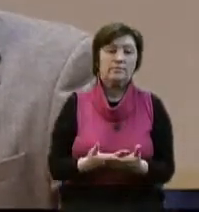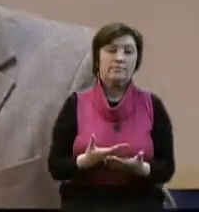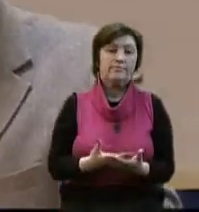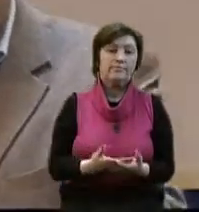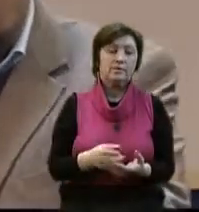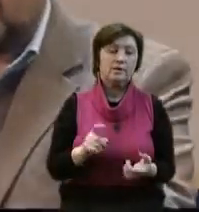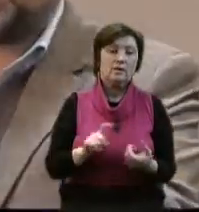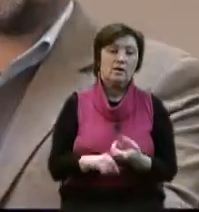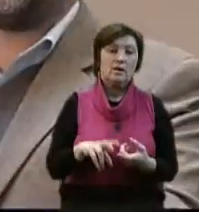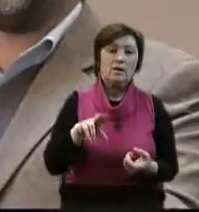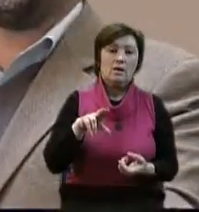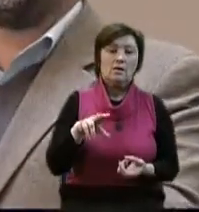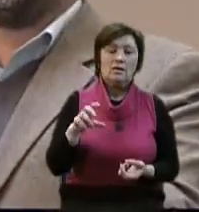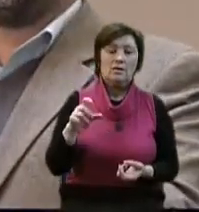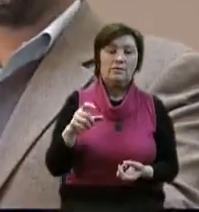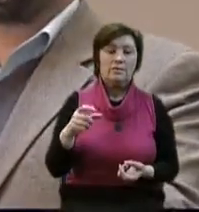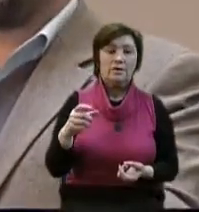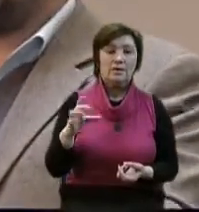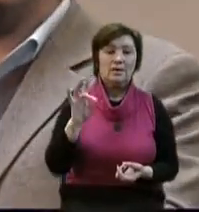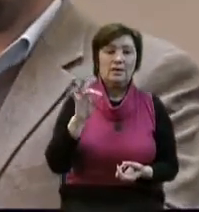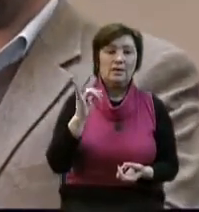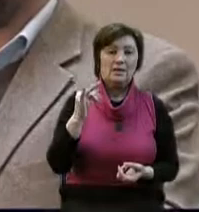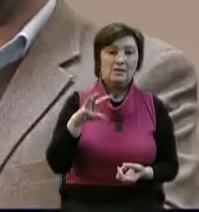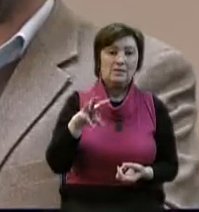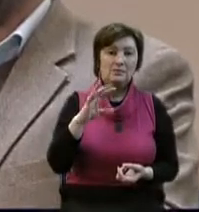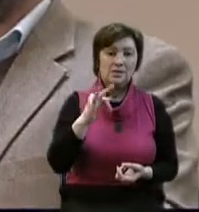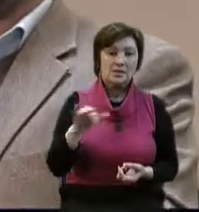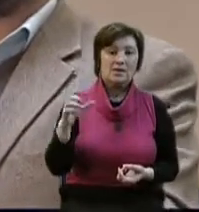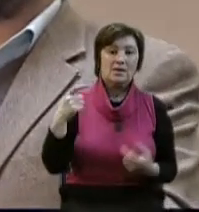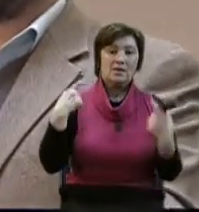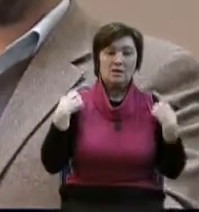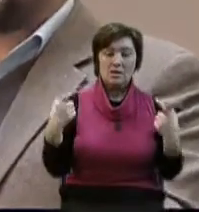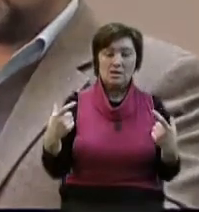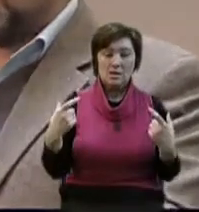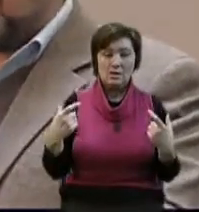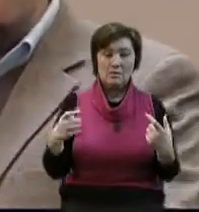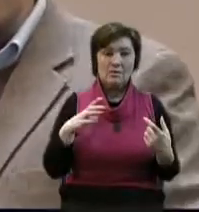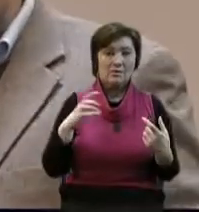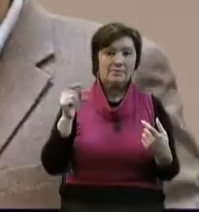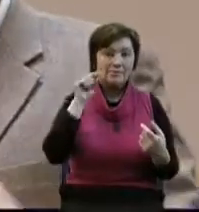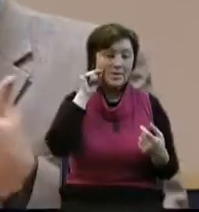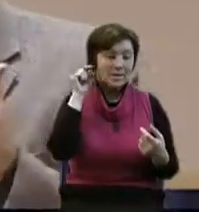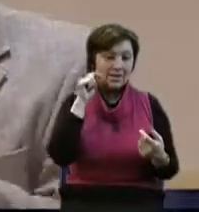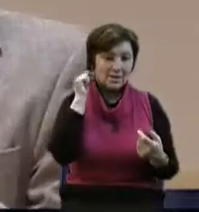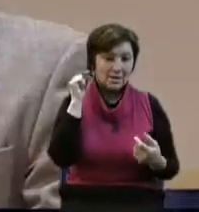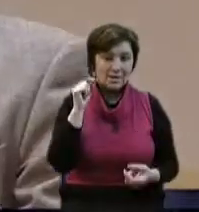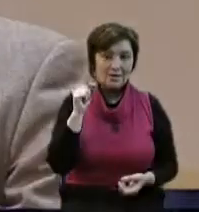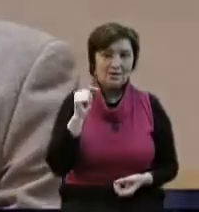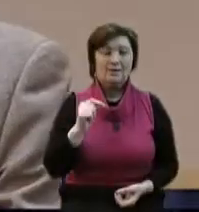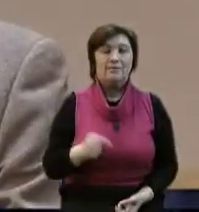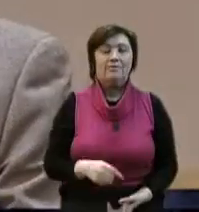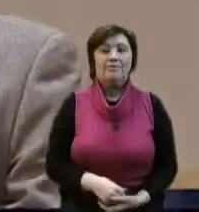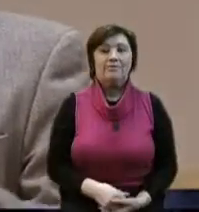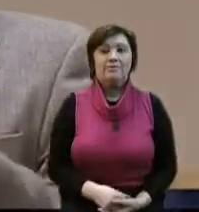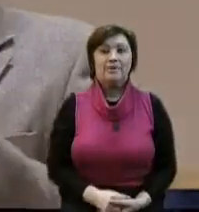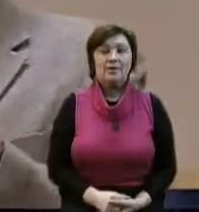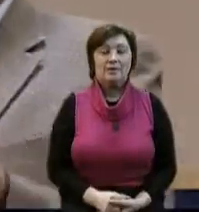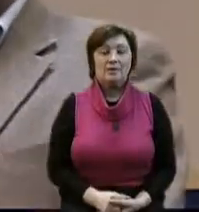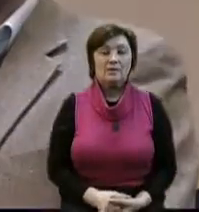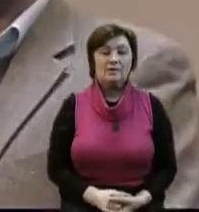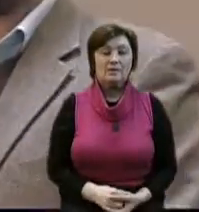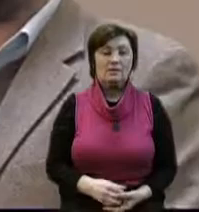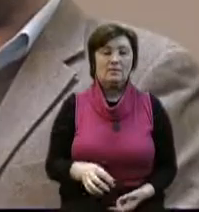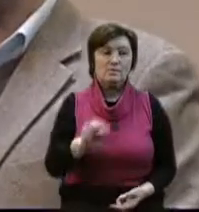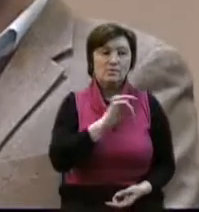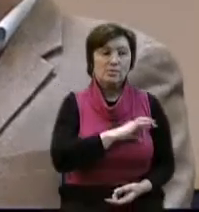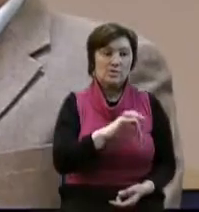с Помпеем, римским генералом, он проявил хитрость. То есть он действовал по обычной стратегии, которую использовала римская